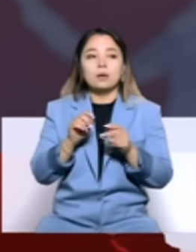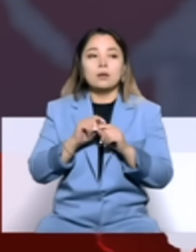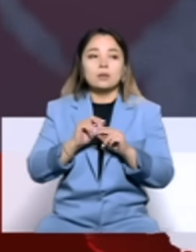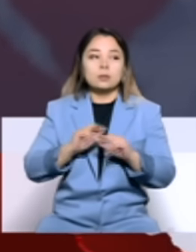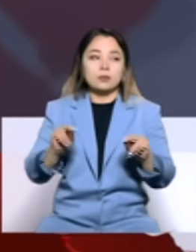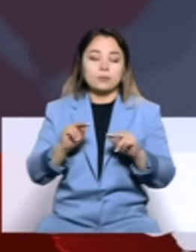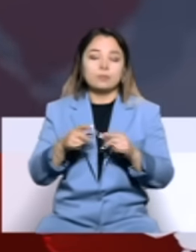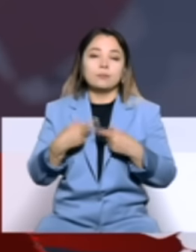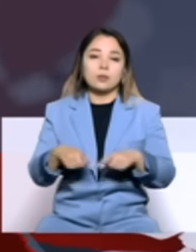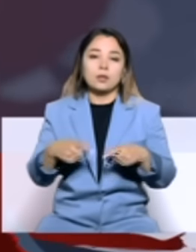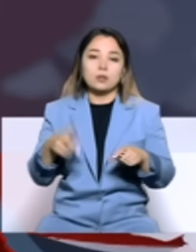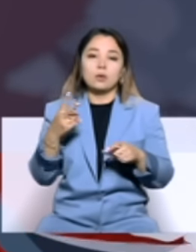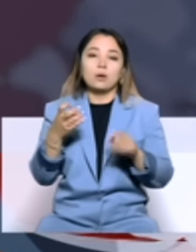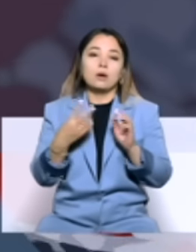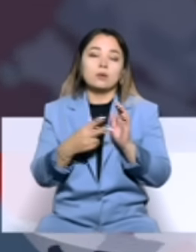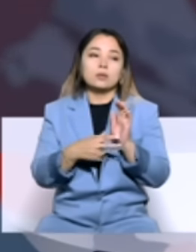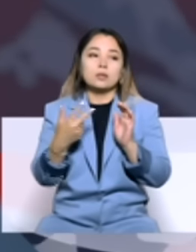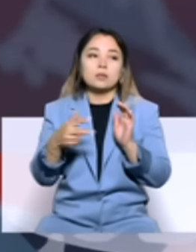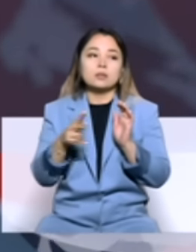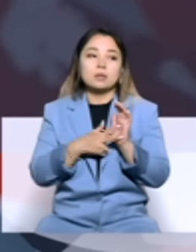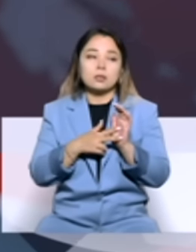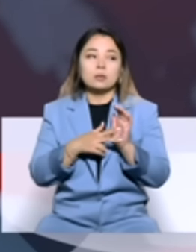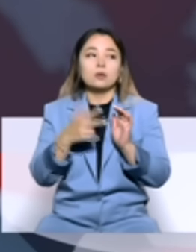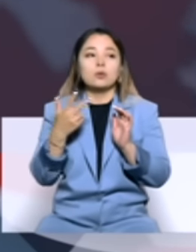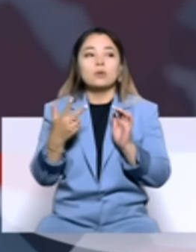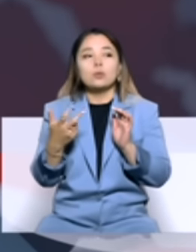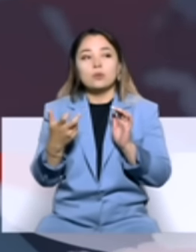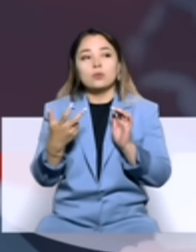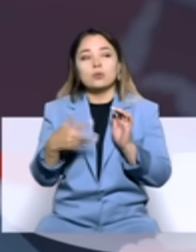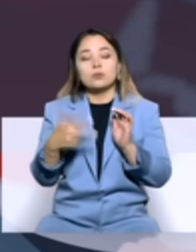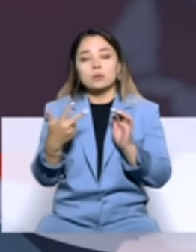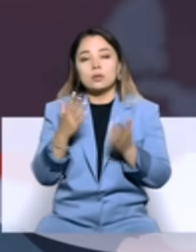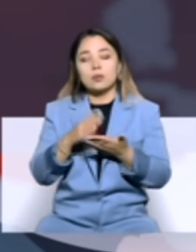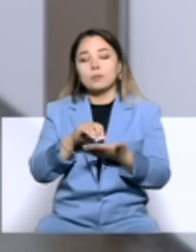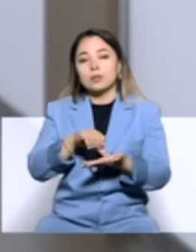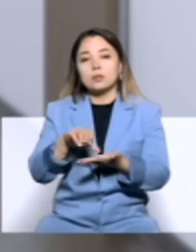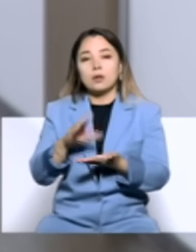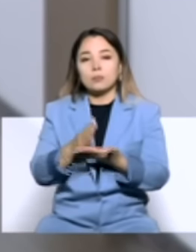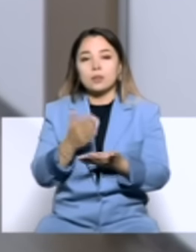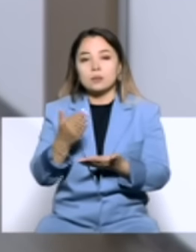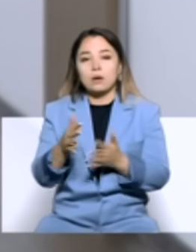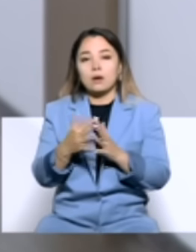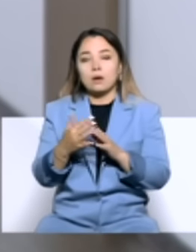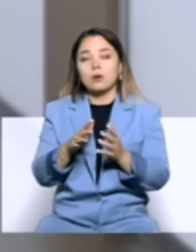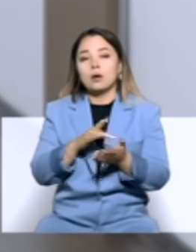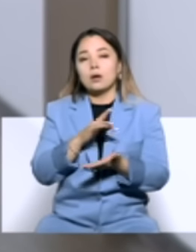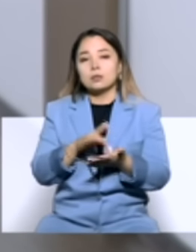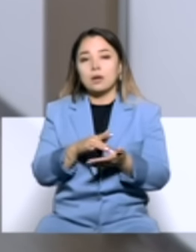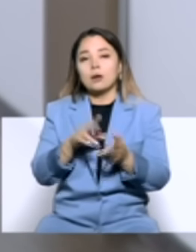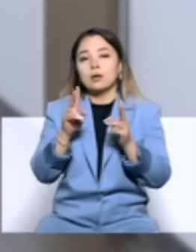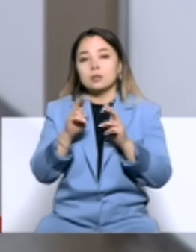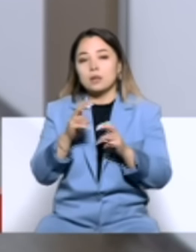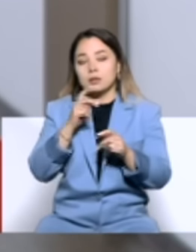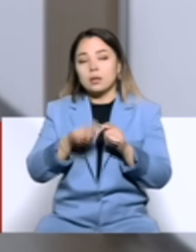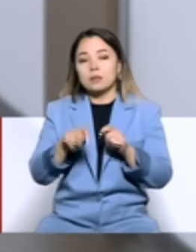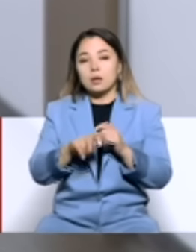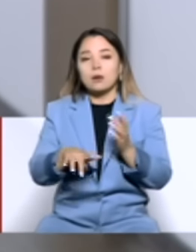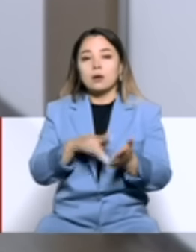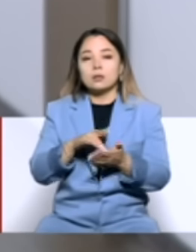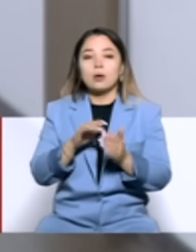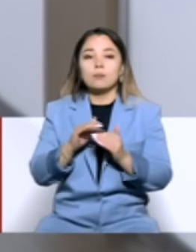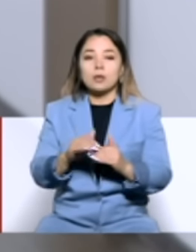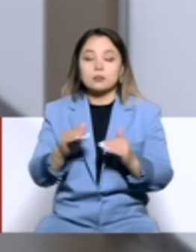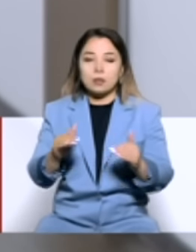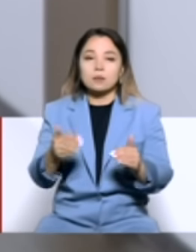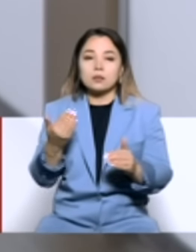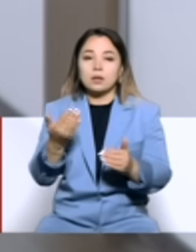ауылдардан 238 мектеп, қалалық жерден 333 білім беру мекемесі қатысқан. Ауыл мен қаланың баласын салыстыратын болсақ, қаланың